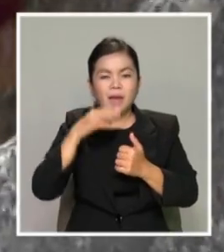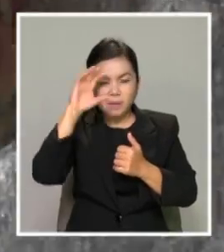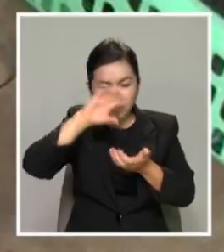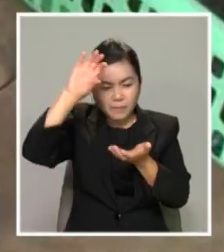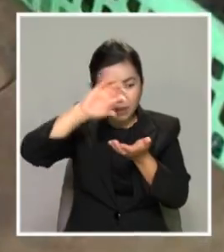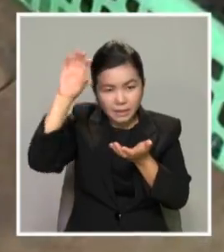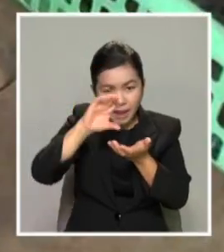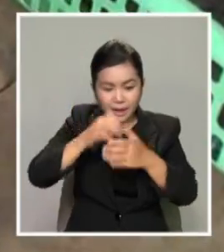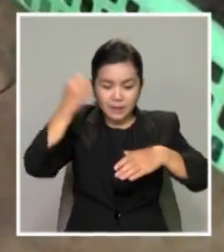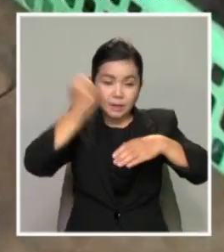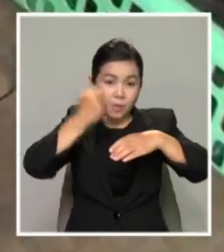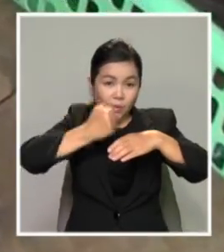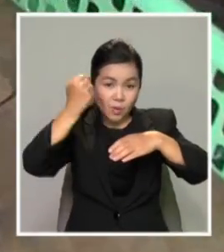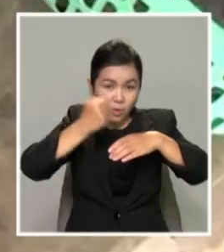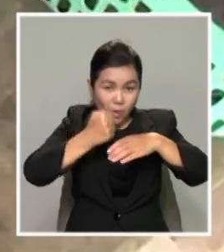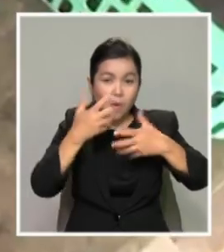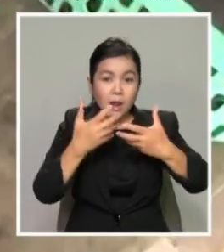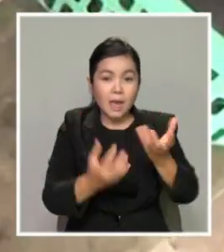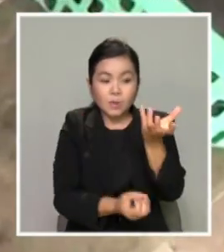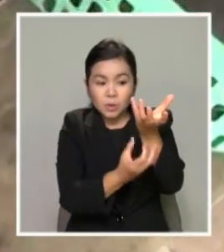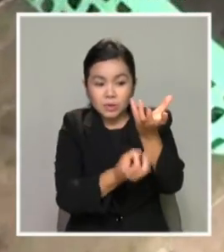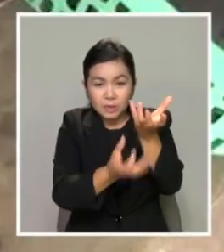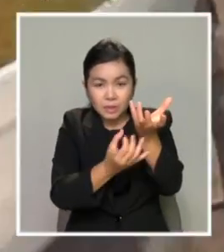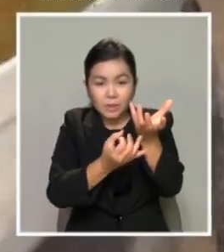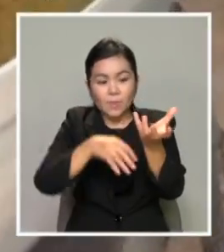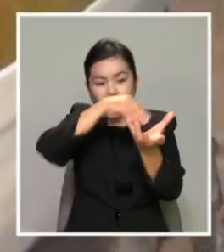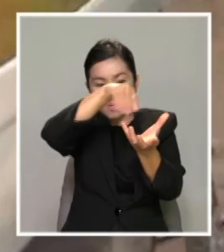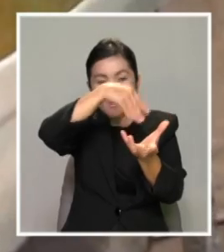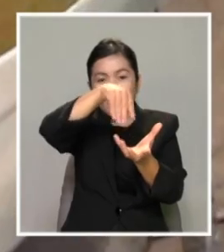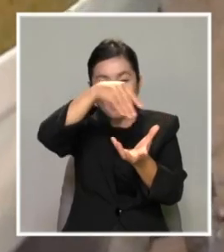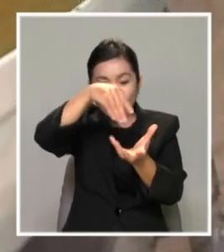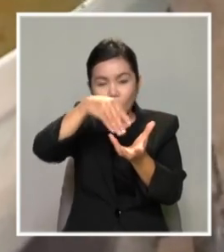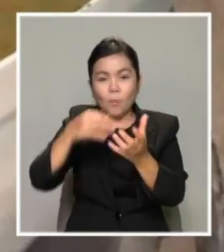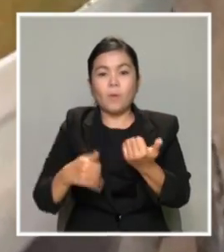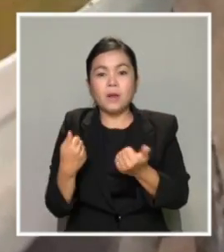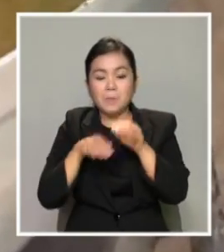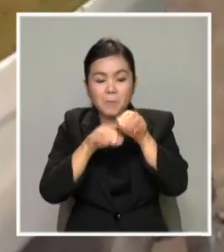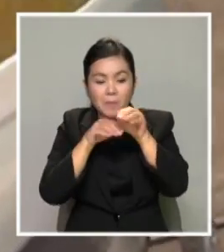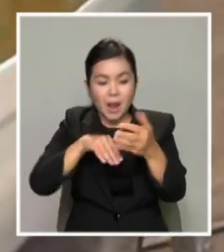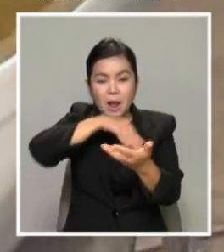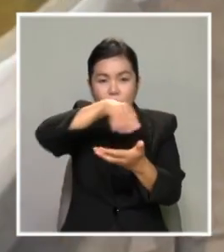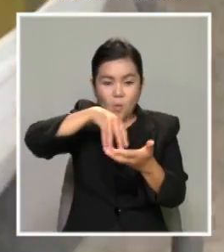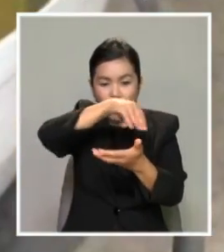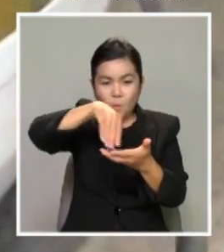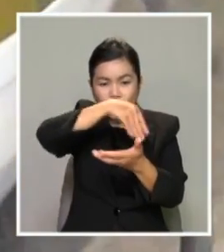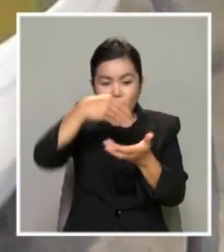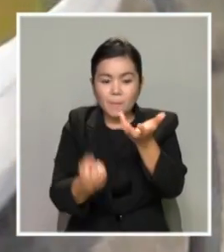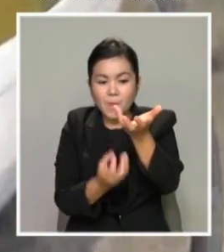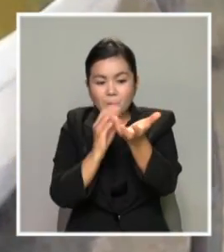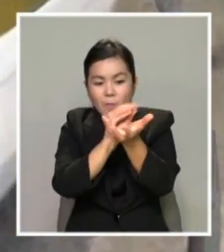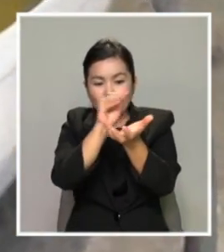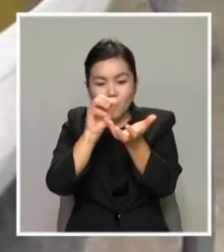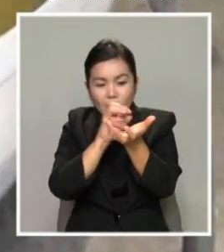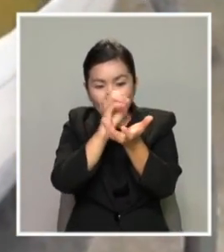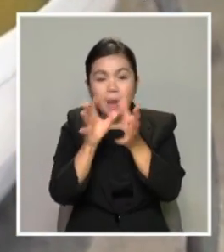อียดจากนั้นตั้งไฟคั่วเครื่องแกงให้แตกมันก่อนใส่กะทิคนให้เข้ากันจนเดือดใส่ปูดำลง